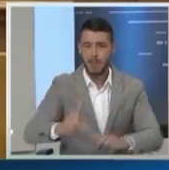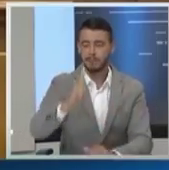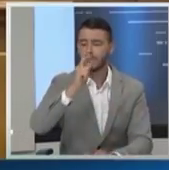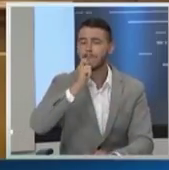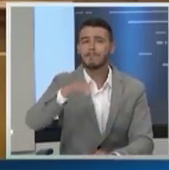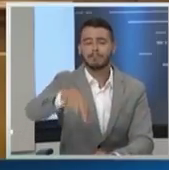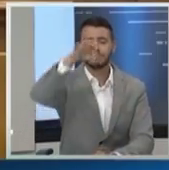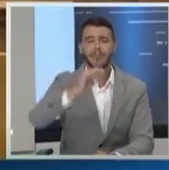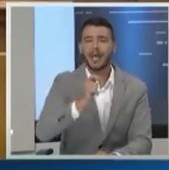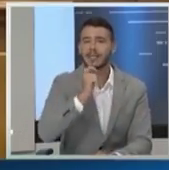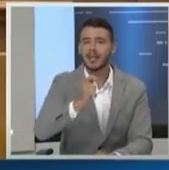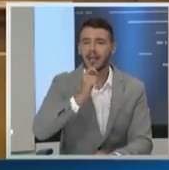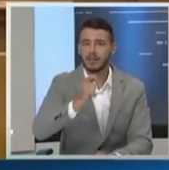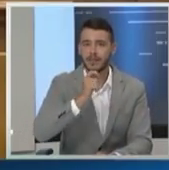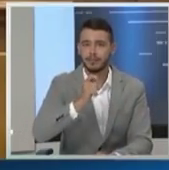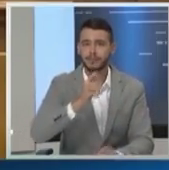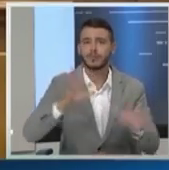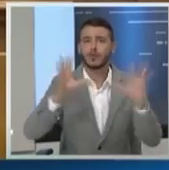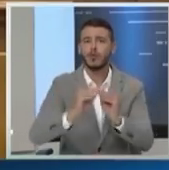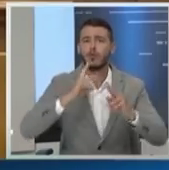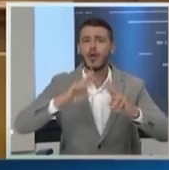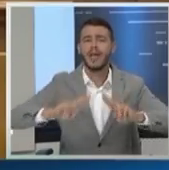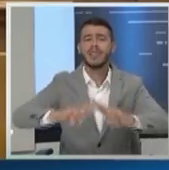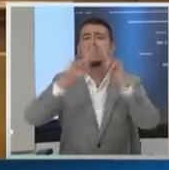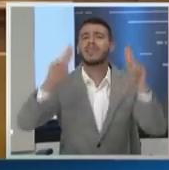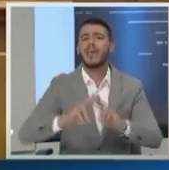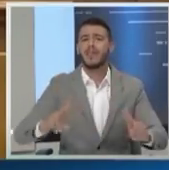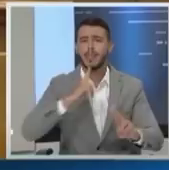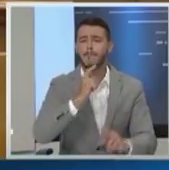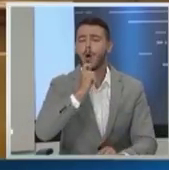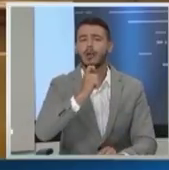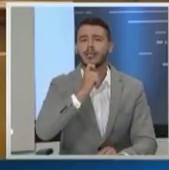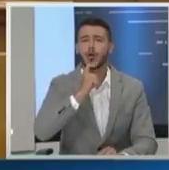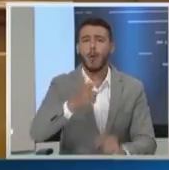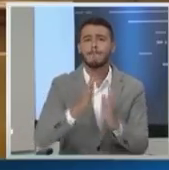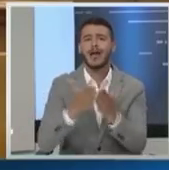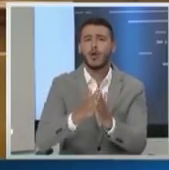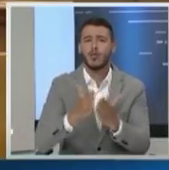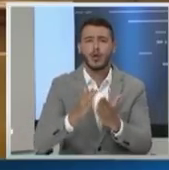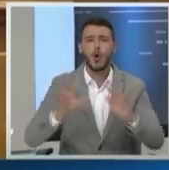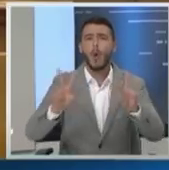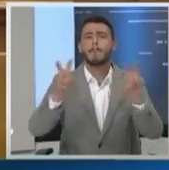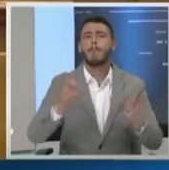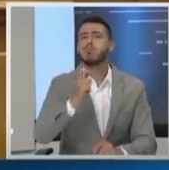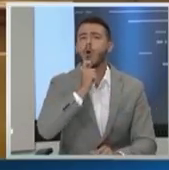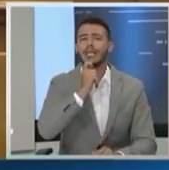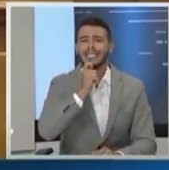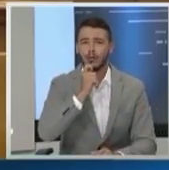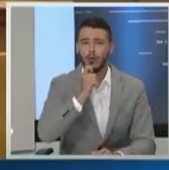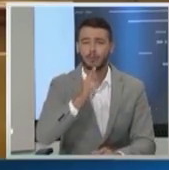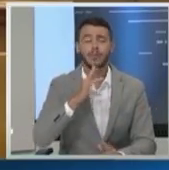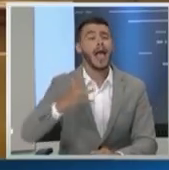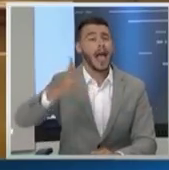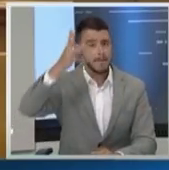στο διεθνή πολιτικό περιοδικό Πολίτικο. Και έμαθα